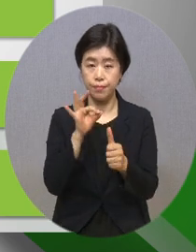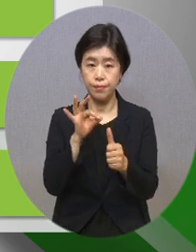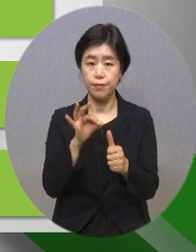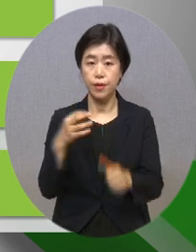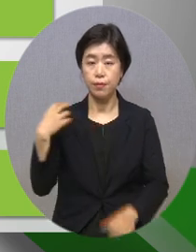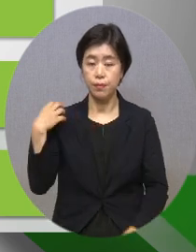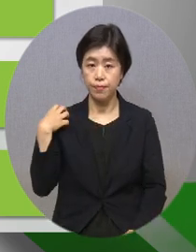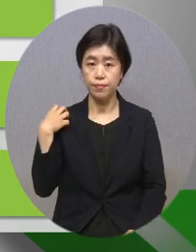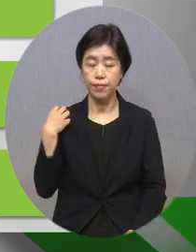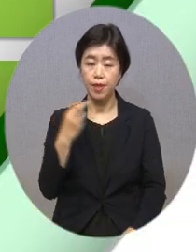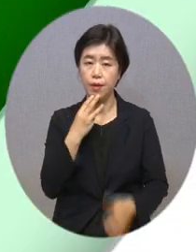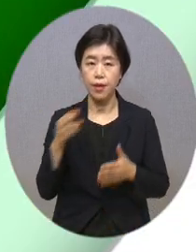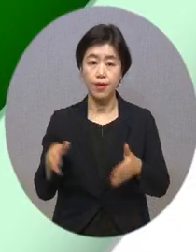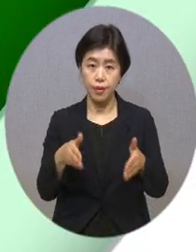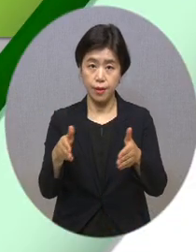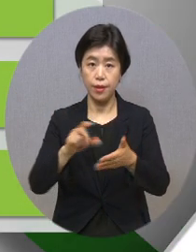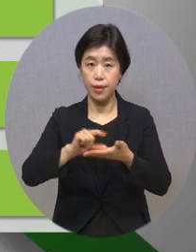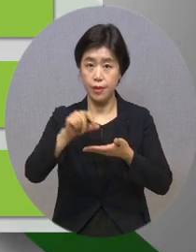담당기사는 경기지사입니다.